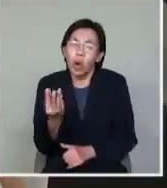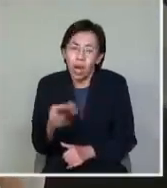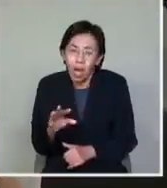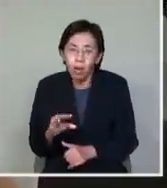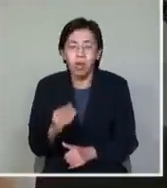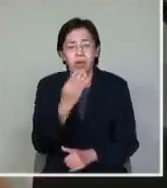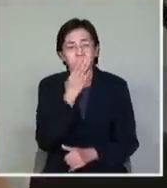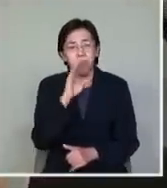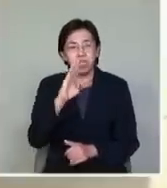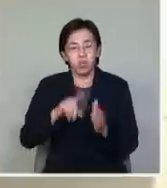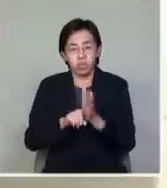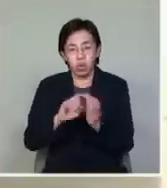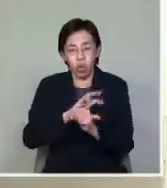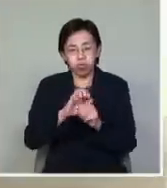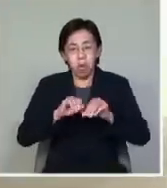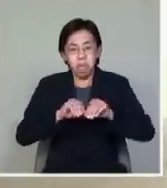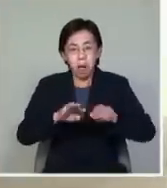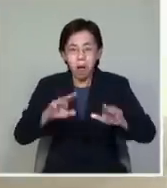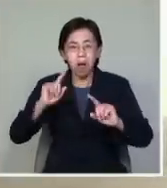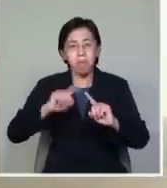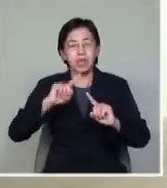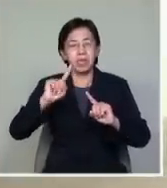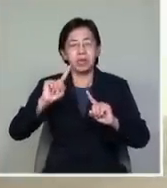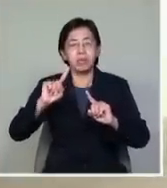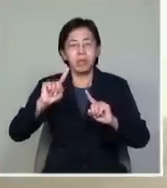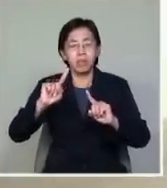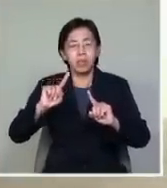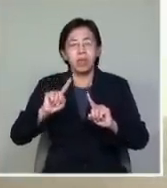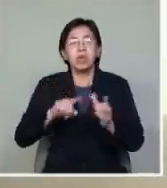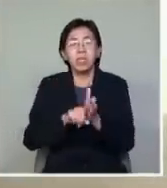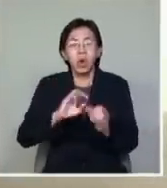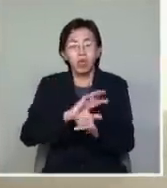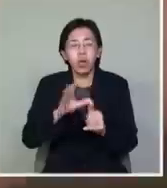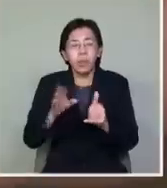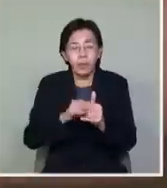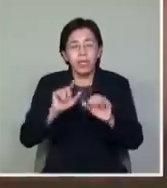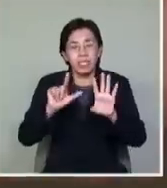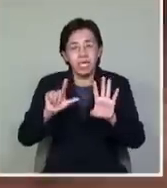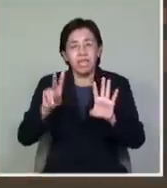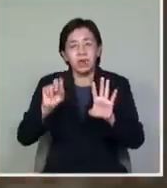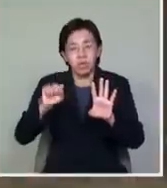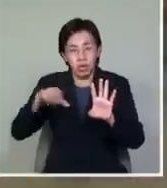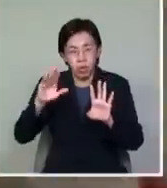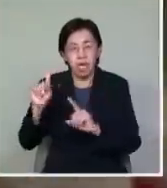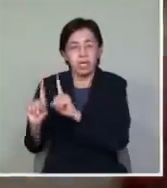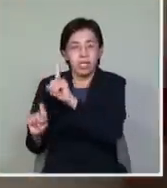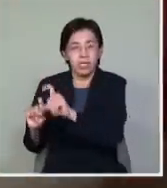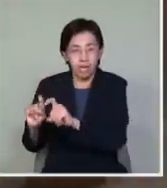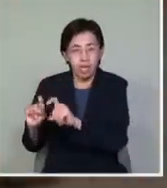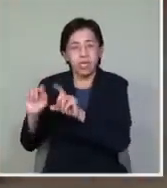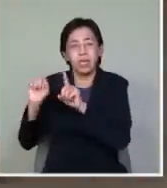ครับยังคงมีการระบาดรุนแรงครองอันดับ1ในภูมิภาคมีผู้ติดเชื้อกว่า4ล้าน 200,000 รายเสียชีวิตกว่า